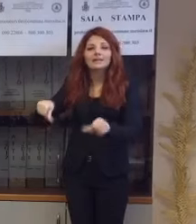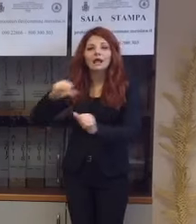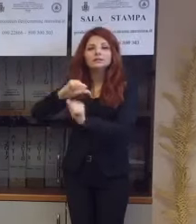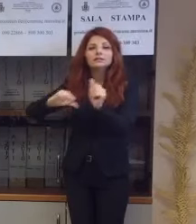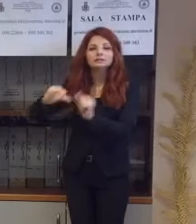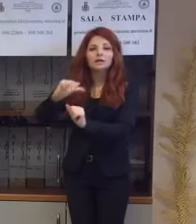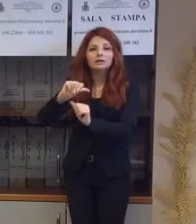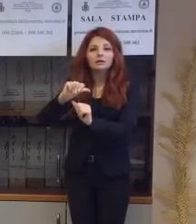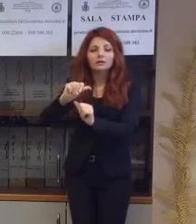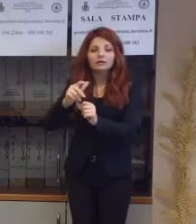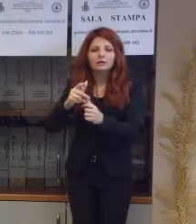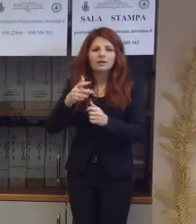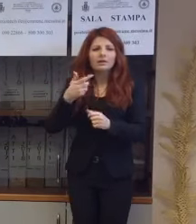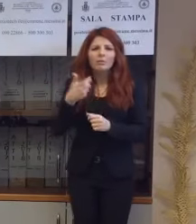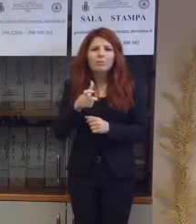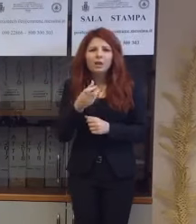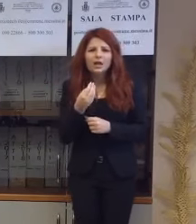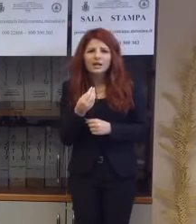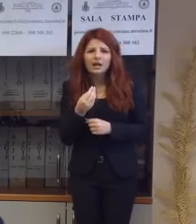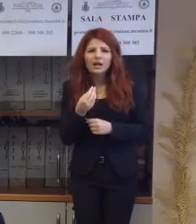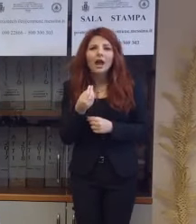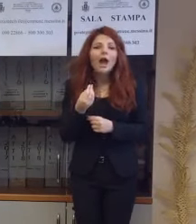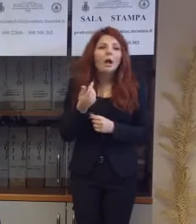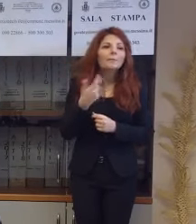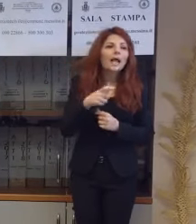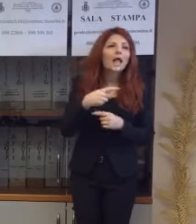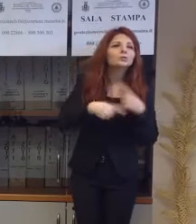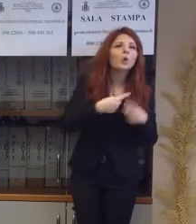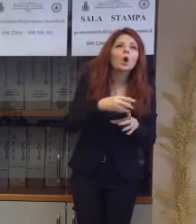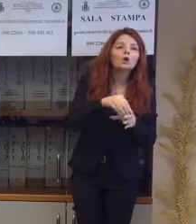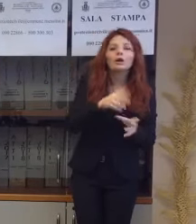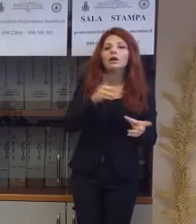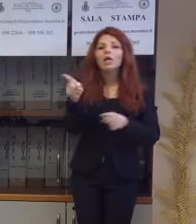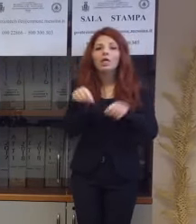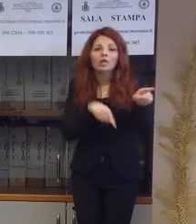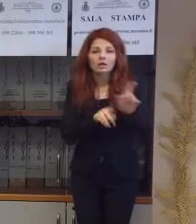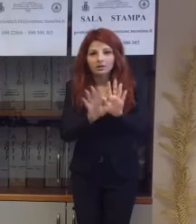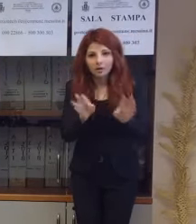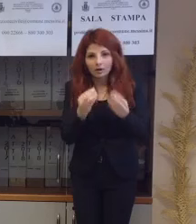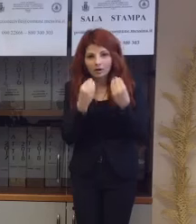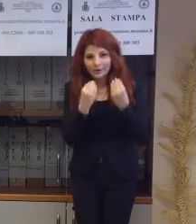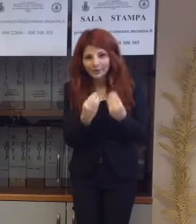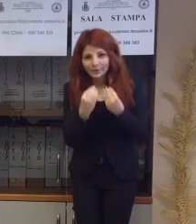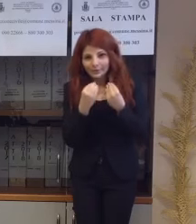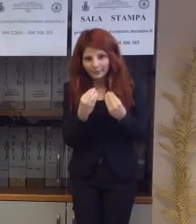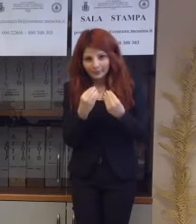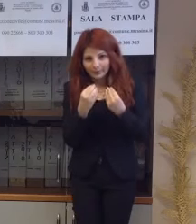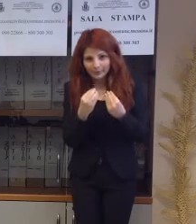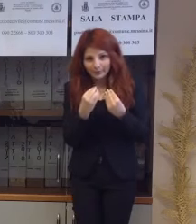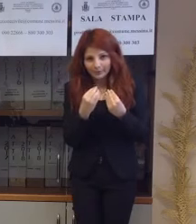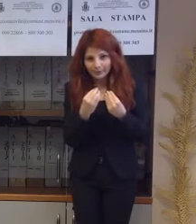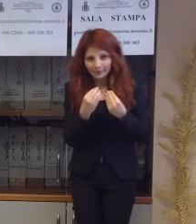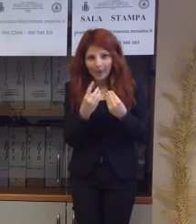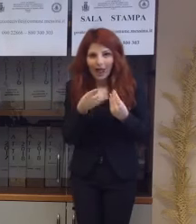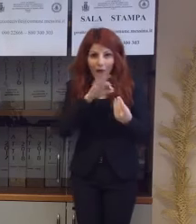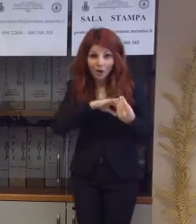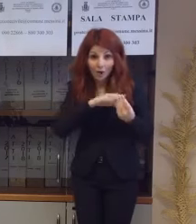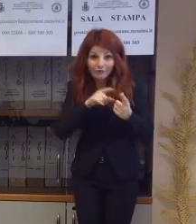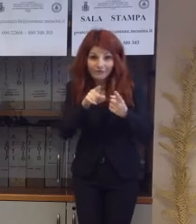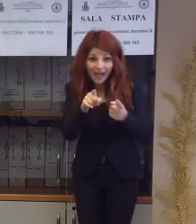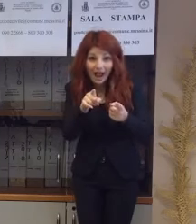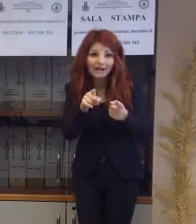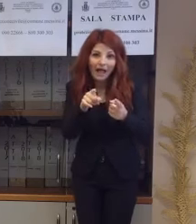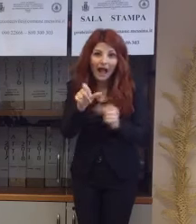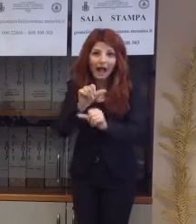la residenza perché? Ma c'è mia suocera, c'è mio suocero. Ma quando vi conviene facciamo i nuclei unici. E